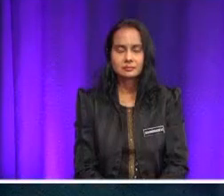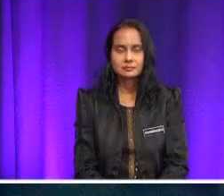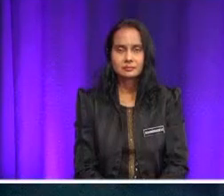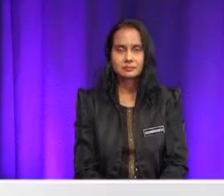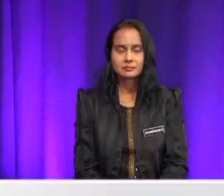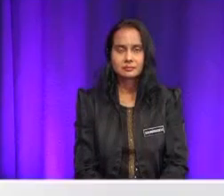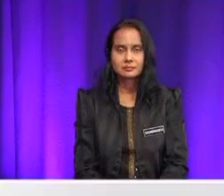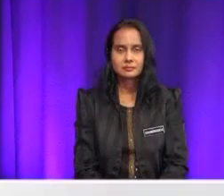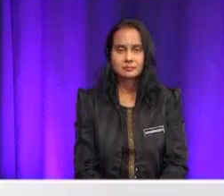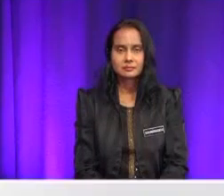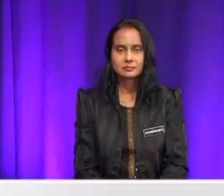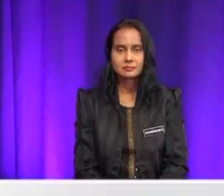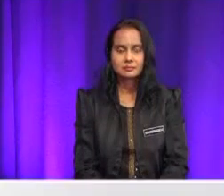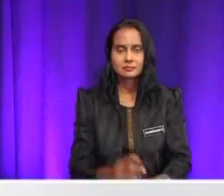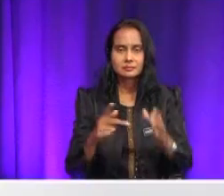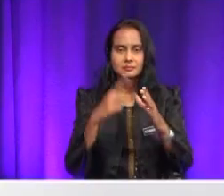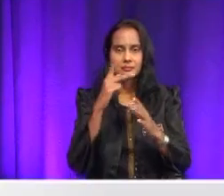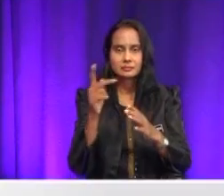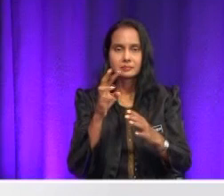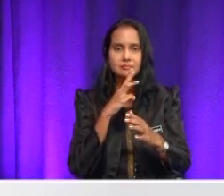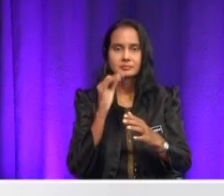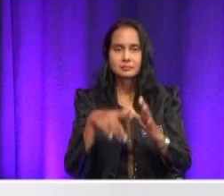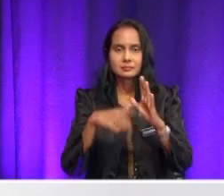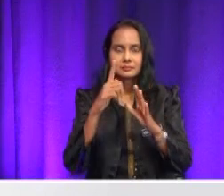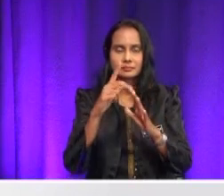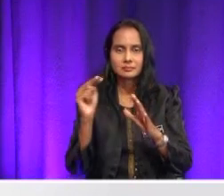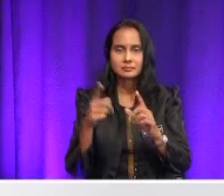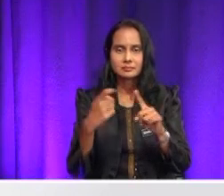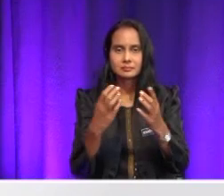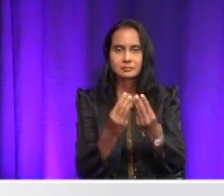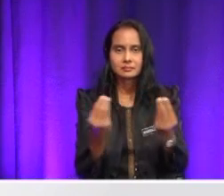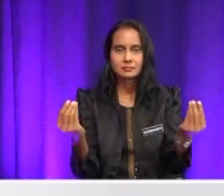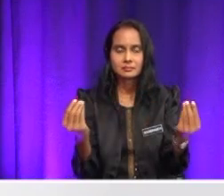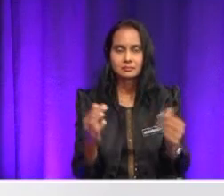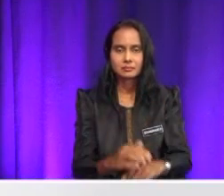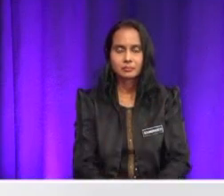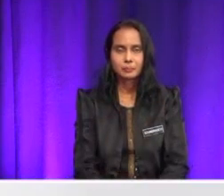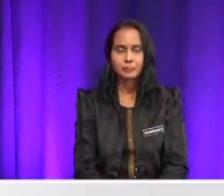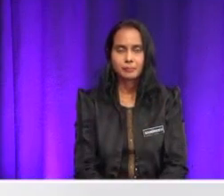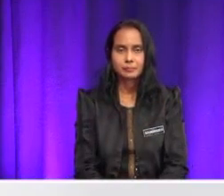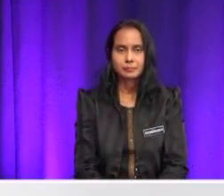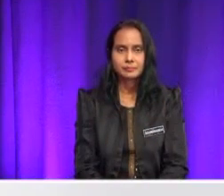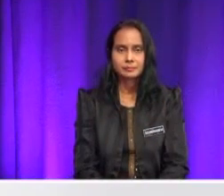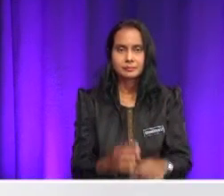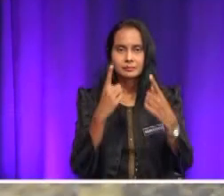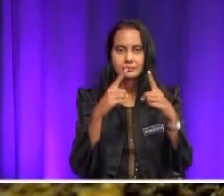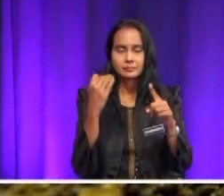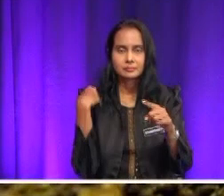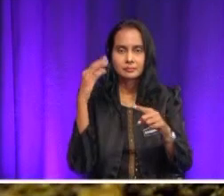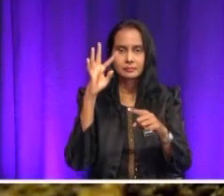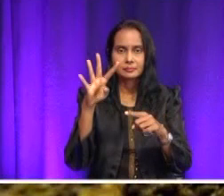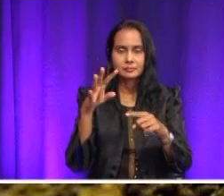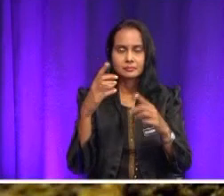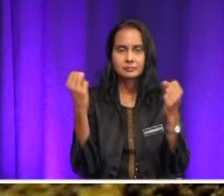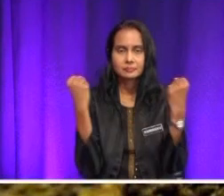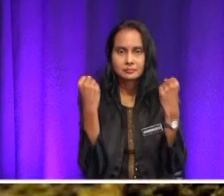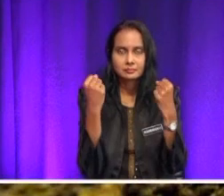yang berlebihan Oke mengeluarkan air yang berlebihan dari tanah oke Ada banyak jawabannya ada 4 yang pertama menyejukkan tumbuhan